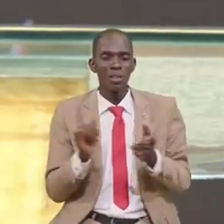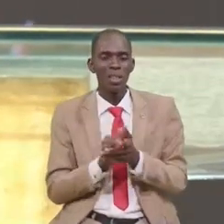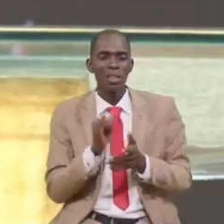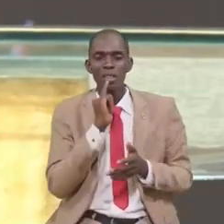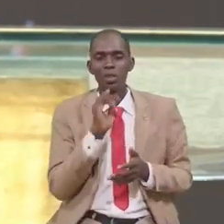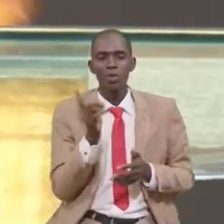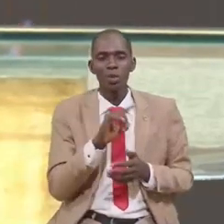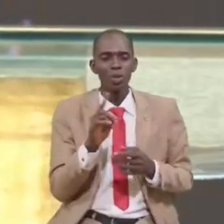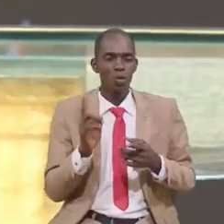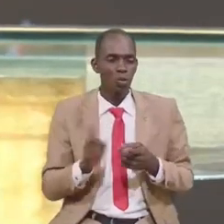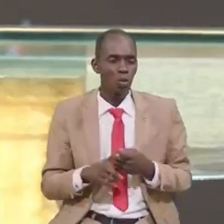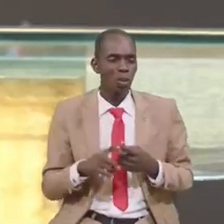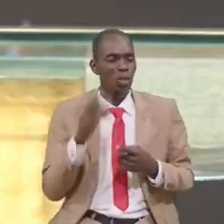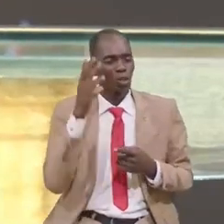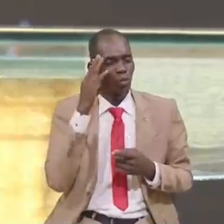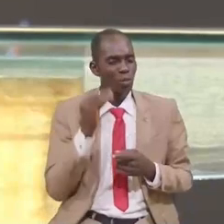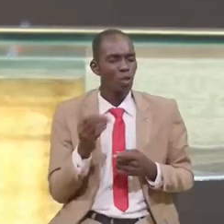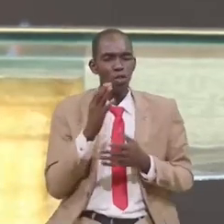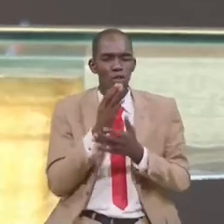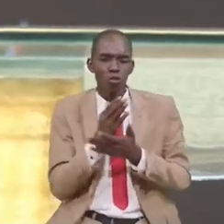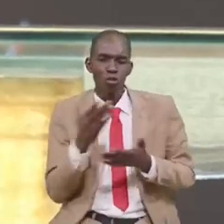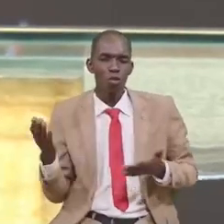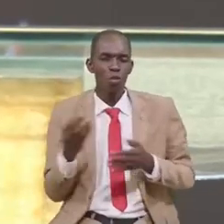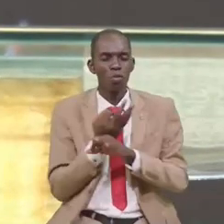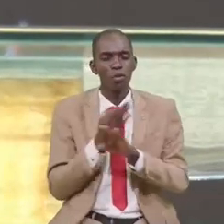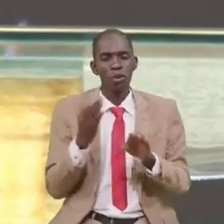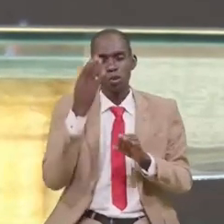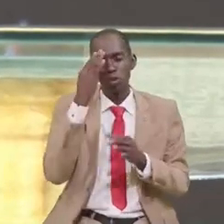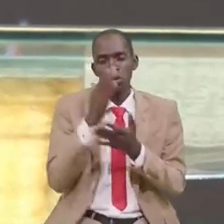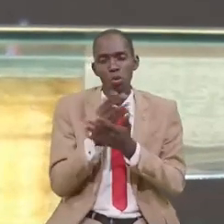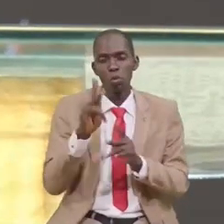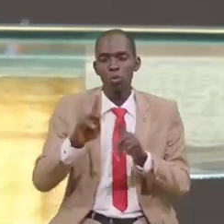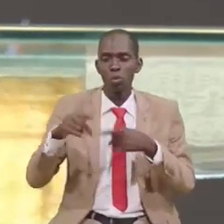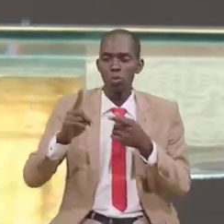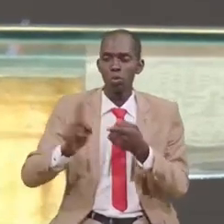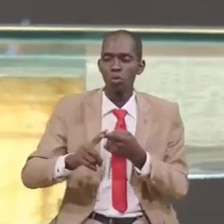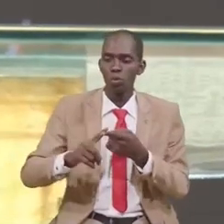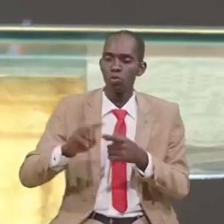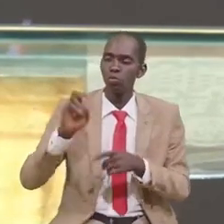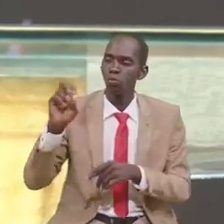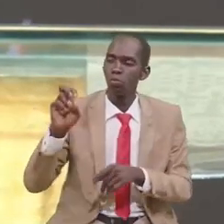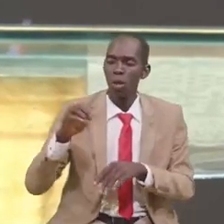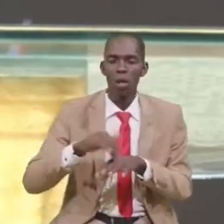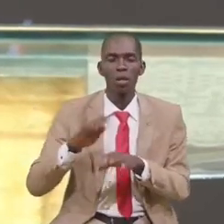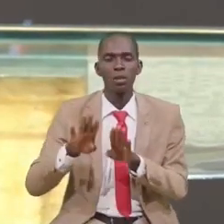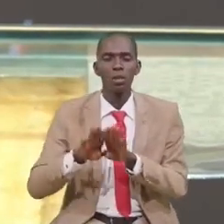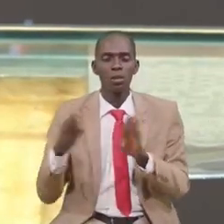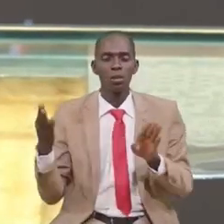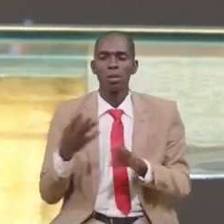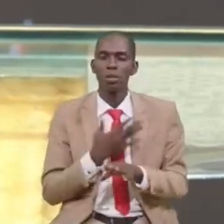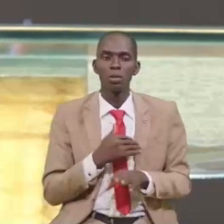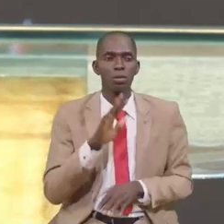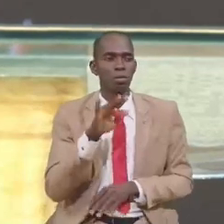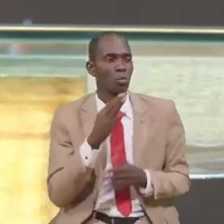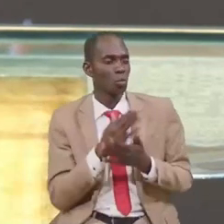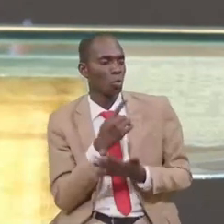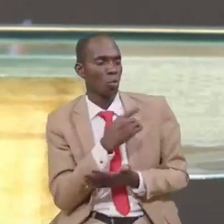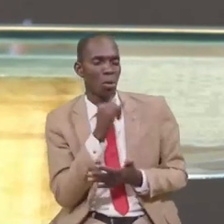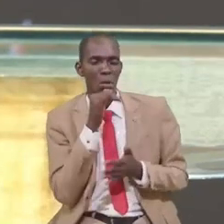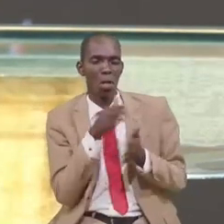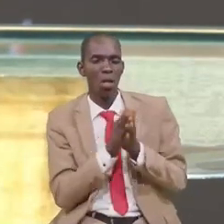sur la montagne, mais c'est parce qu'il était allé à cause de la sérénité, parce que les gens vont venir taper à la porte, les gens te demandent maintenant. Il est